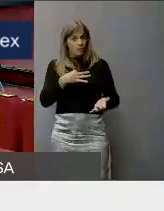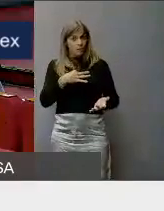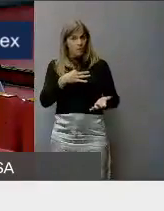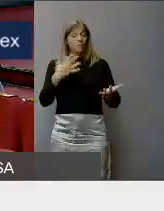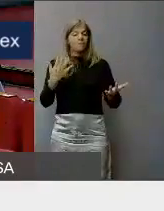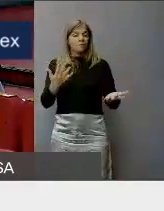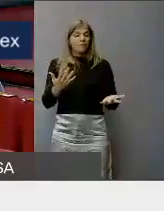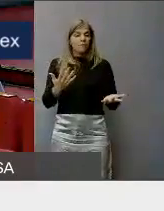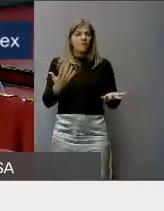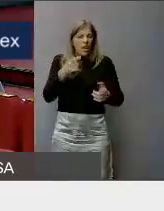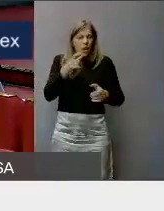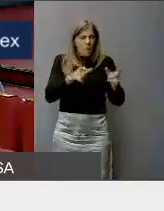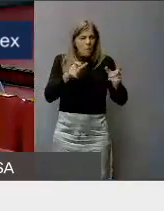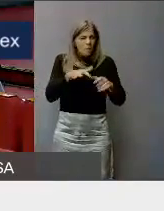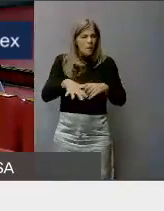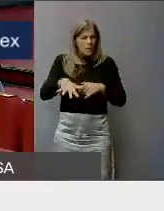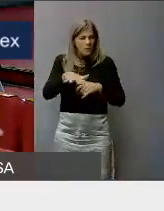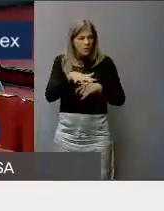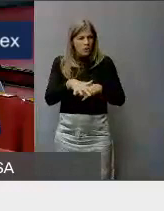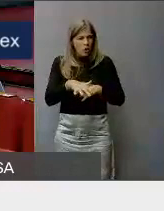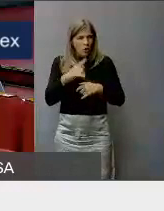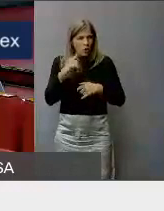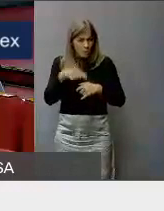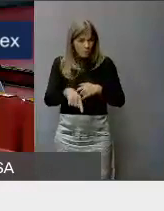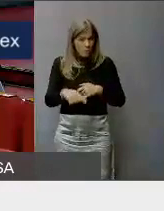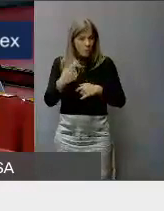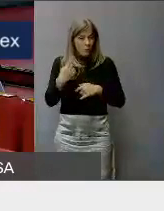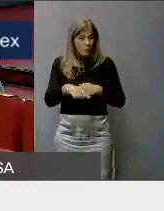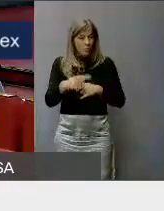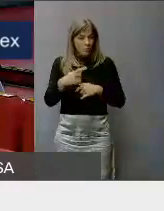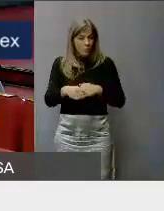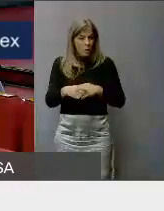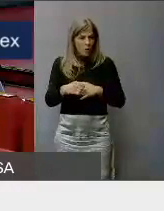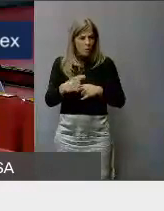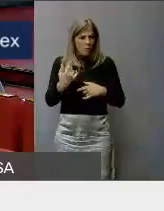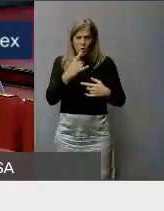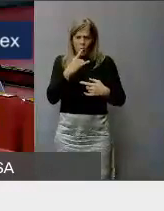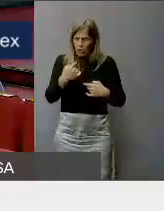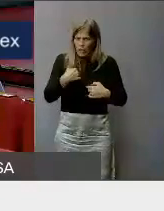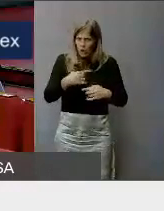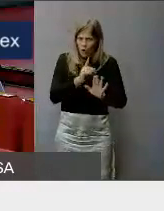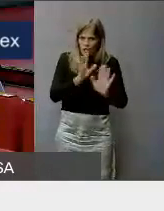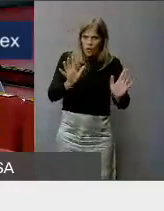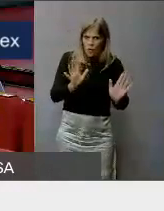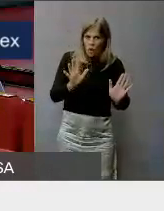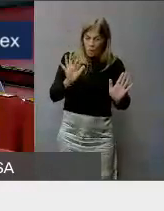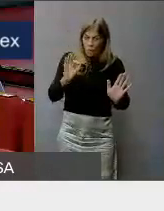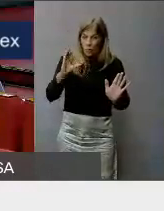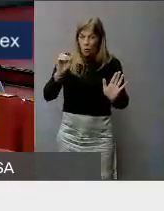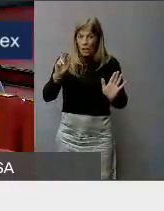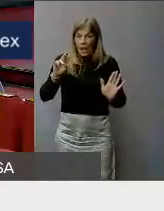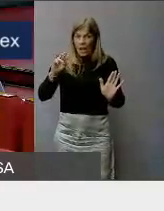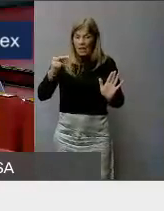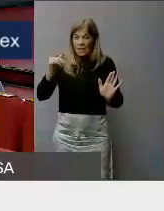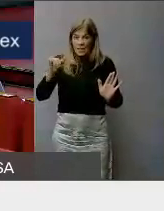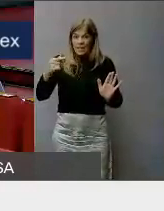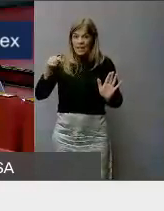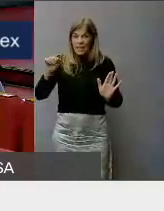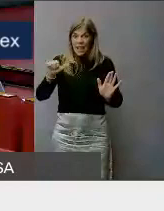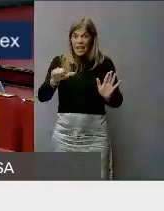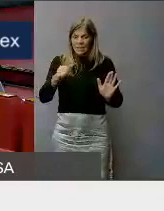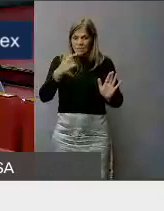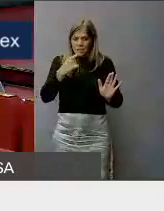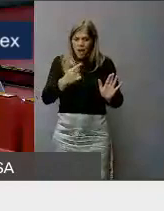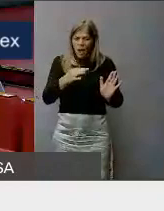che sino a lodi non lo dice il pd non lo dicevo lo so ma lo dice la carta diocesana è un dato impressionante che mette al